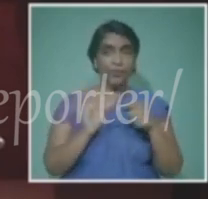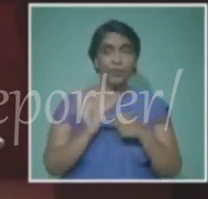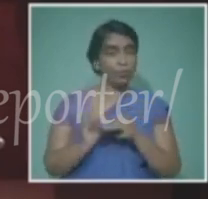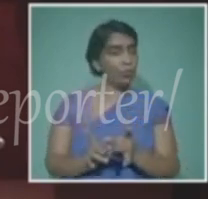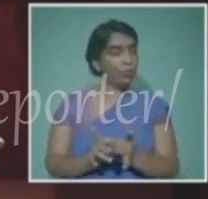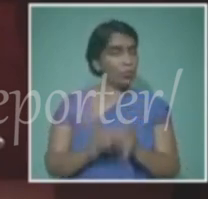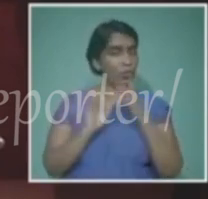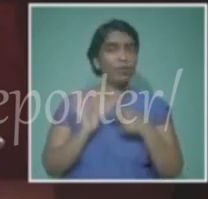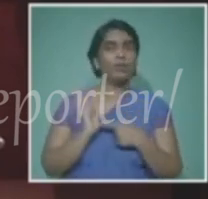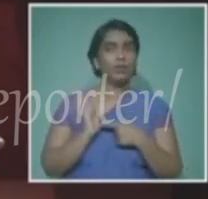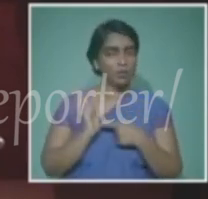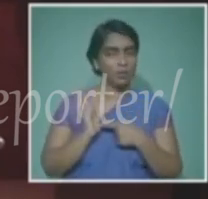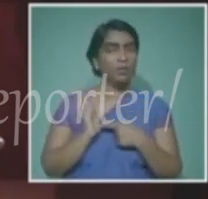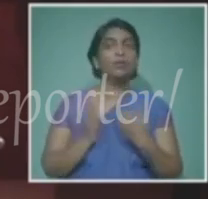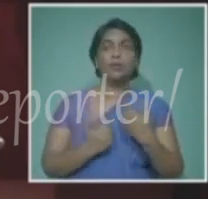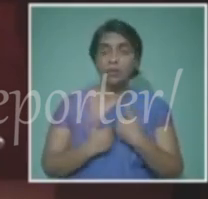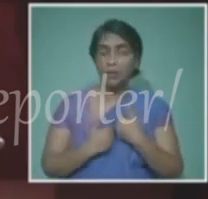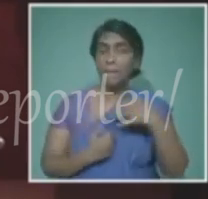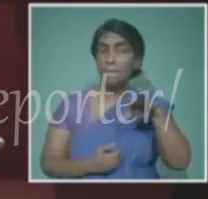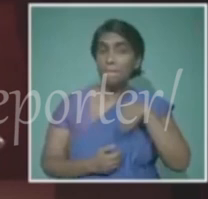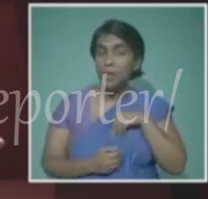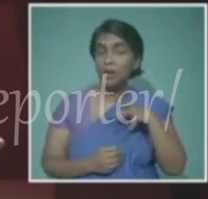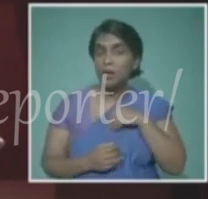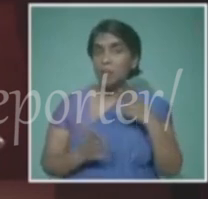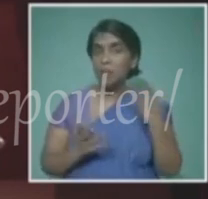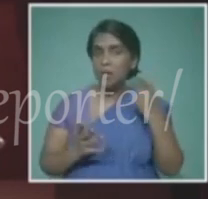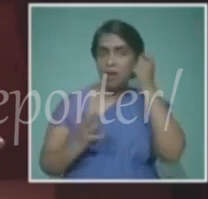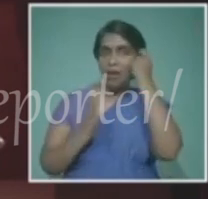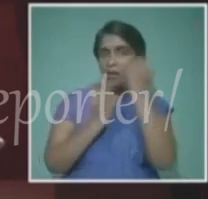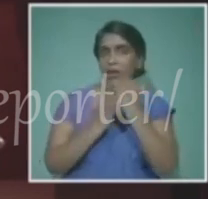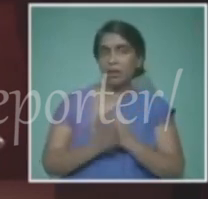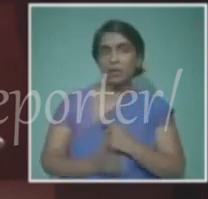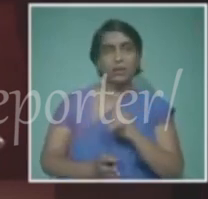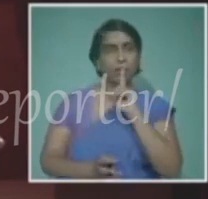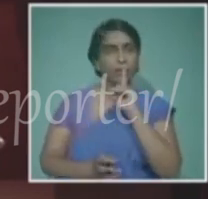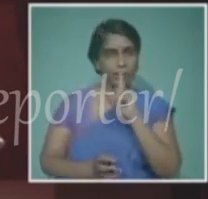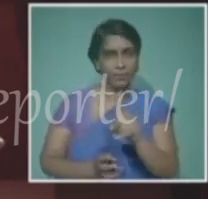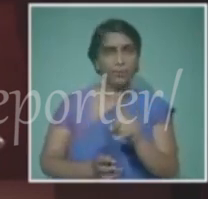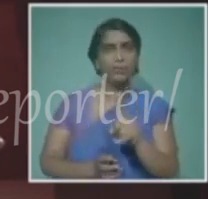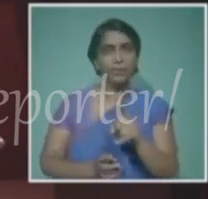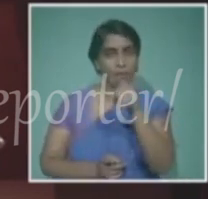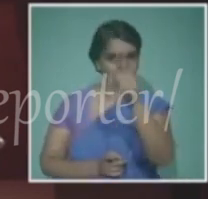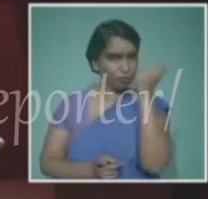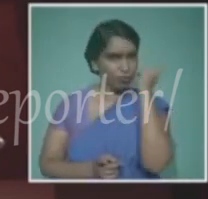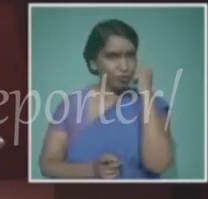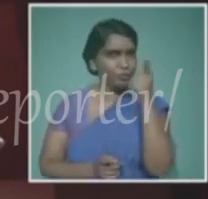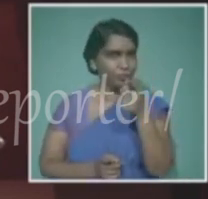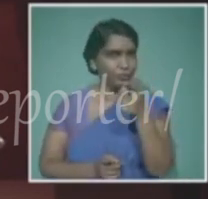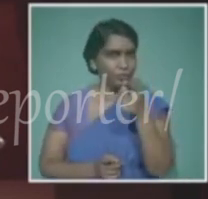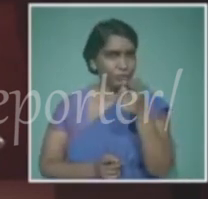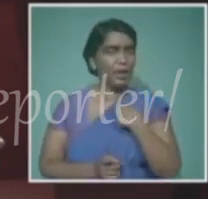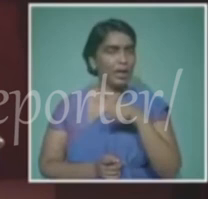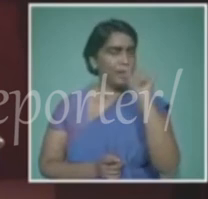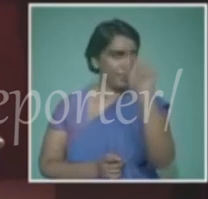ආකාරයේ අපිට එකඟ විය නොහැකි කරුණු පිළිබඳවත් අපි ඉදිරිපත් කළා. ඒක ඔබතුමා දන්නවා. අපි